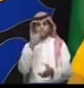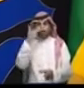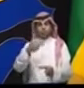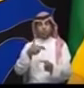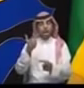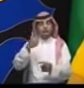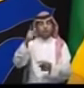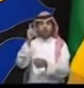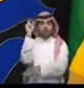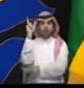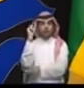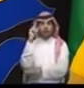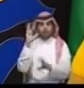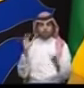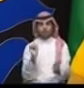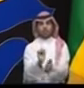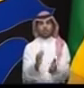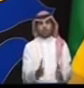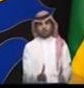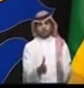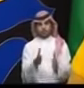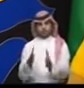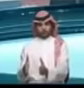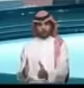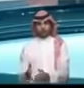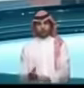الإذاعة الوطنية.